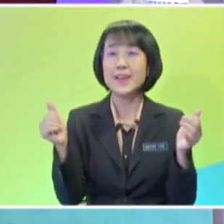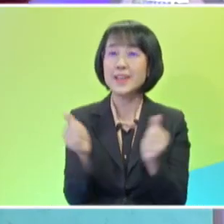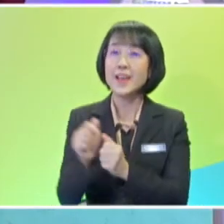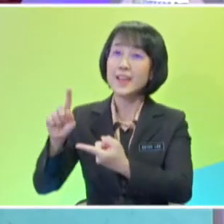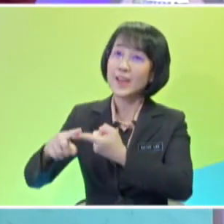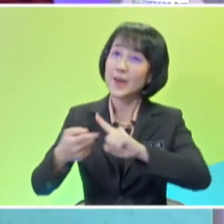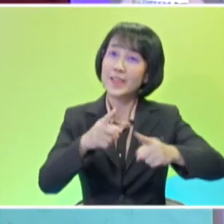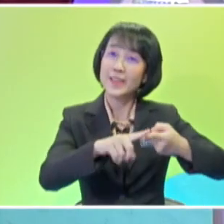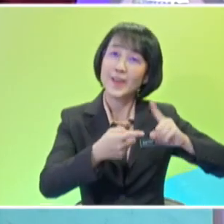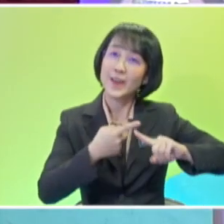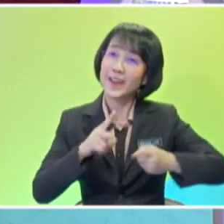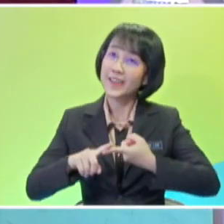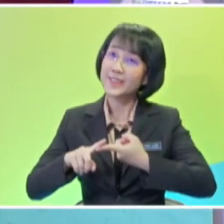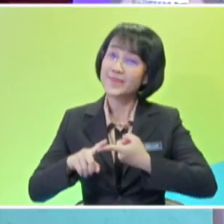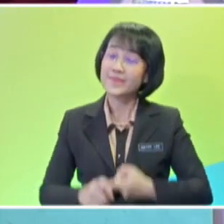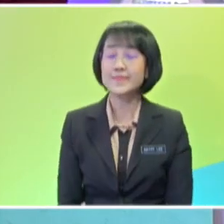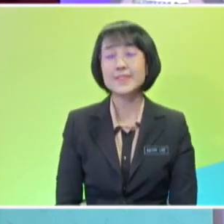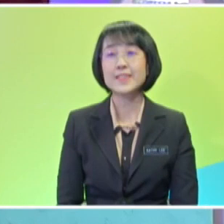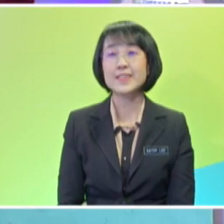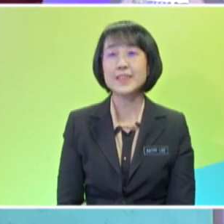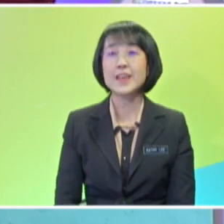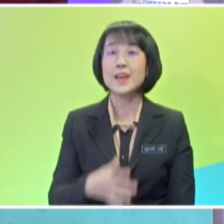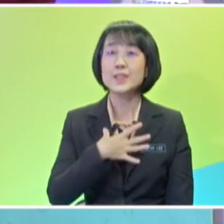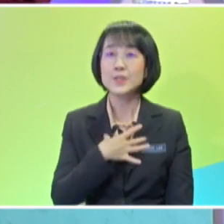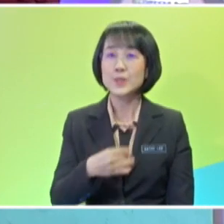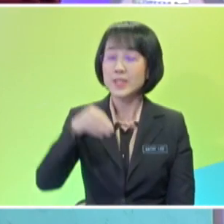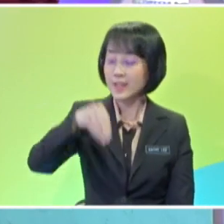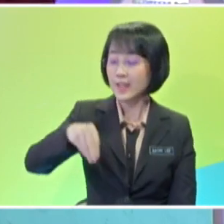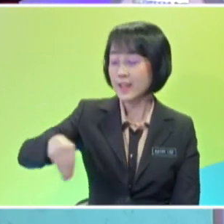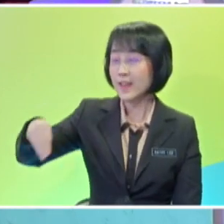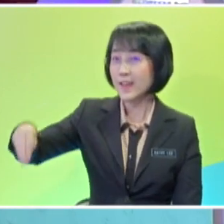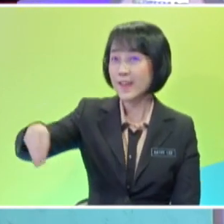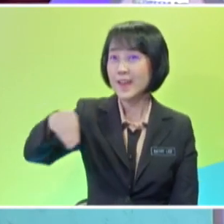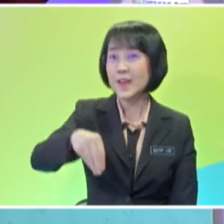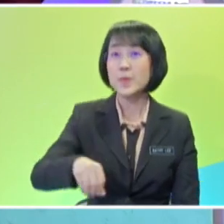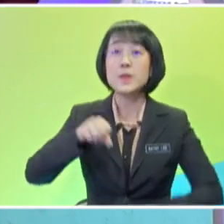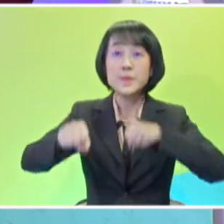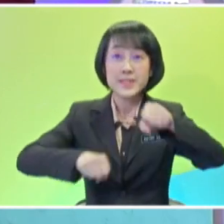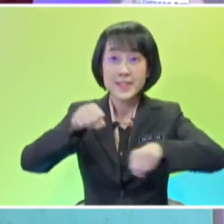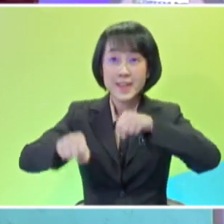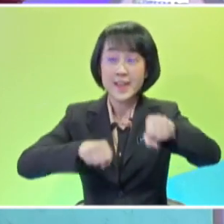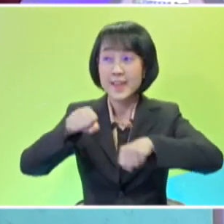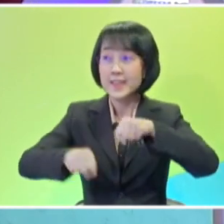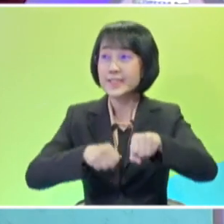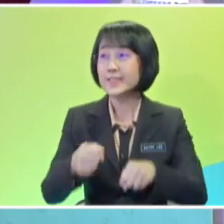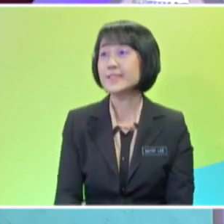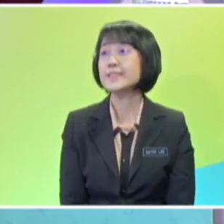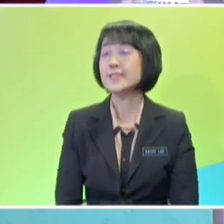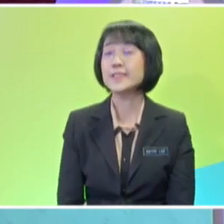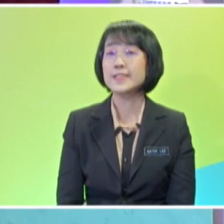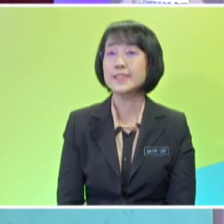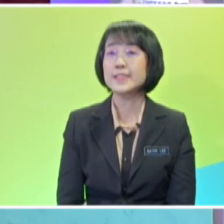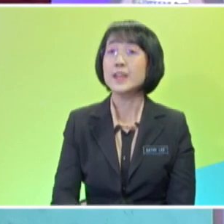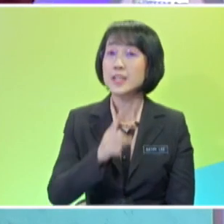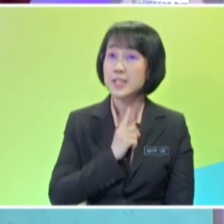besuke berkebun dibully berkebun bebaskan Oke untuk yang beragama islam dia akan